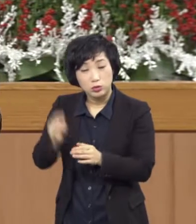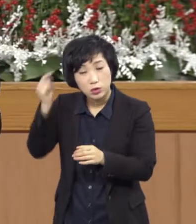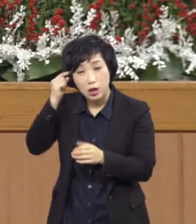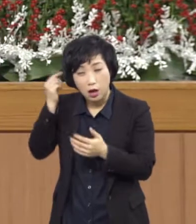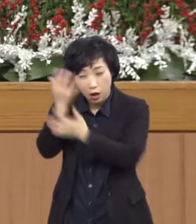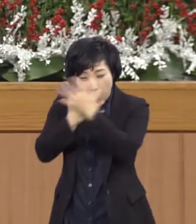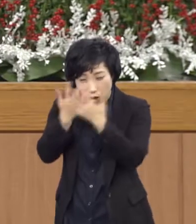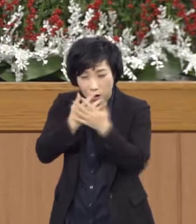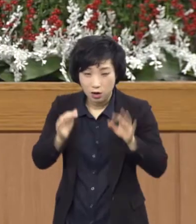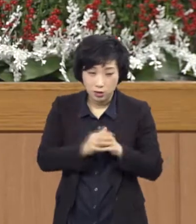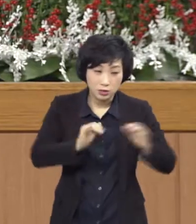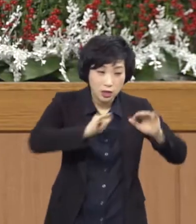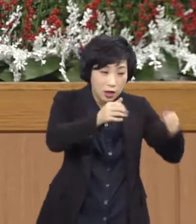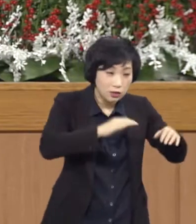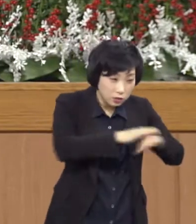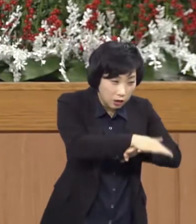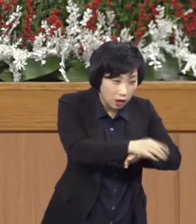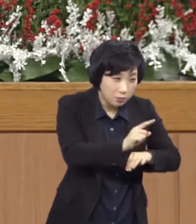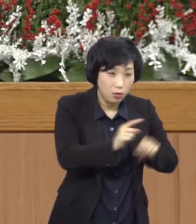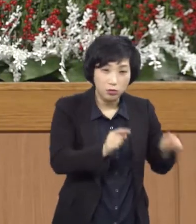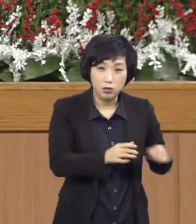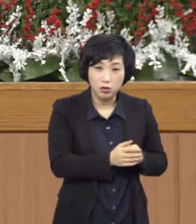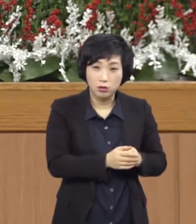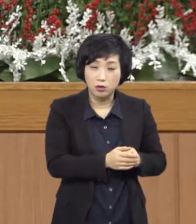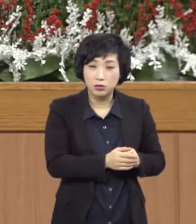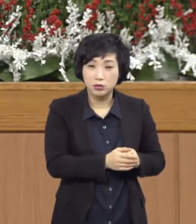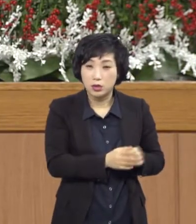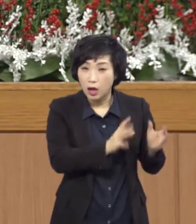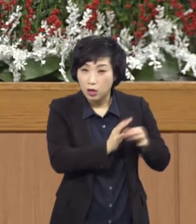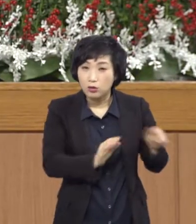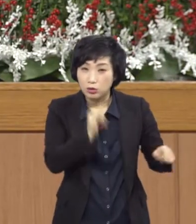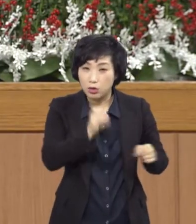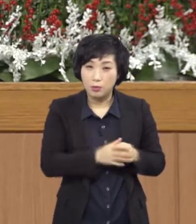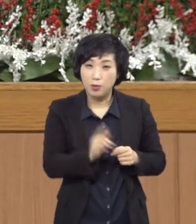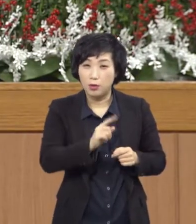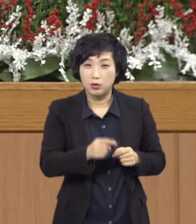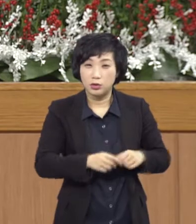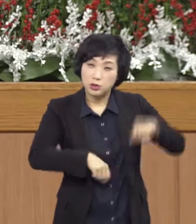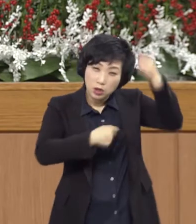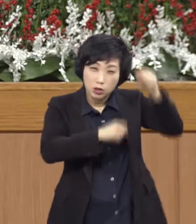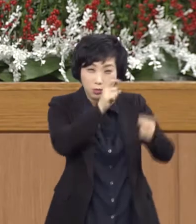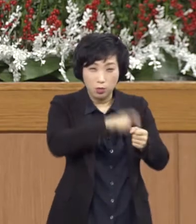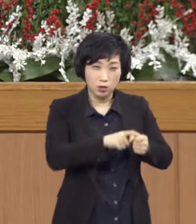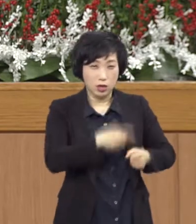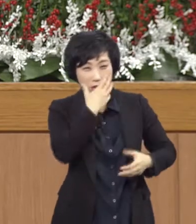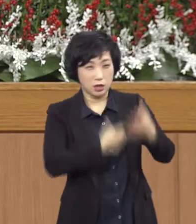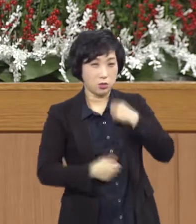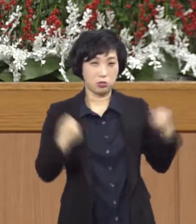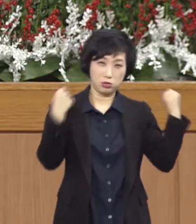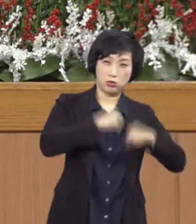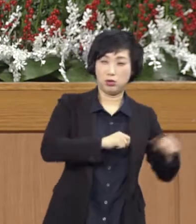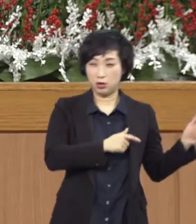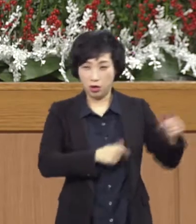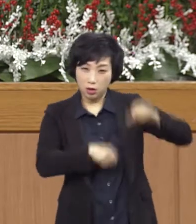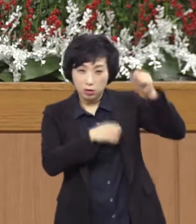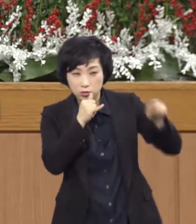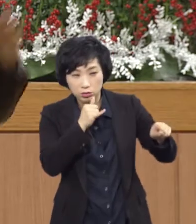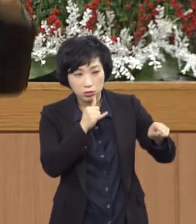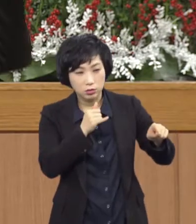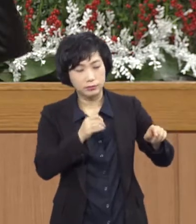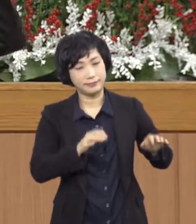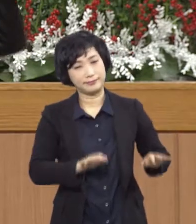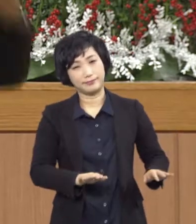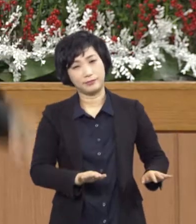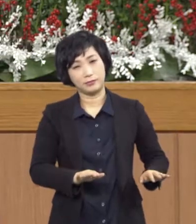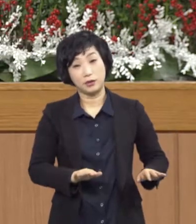뭐 성탄절날 선거 건다고 산타 옷 입고 별짓을 다 하네. 우리는